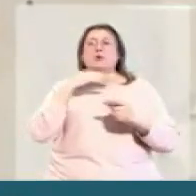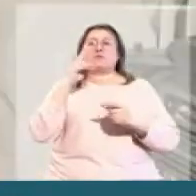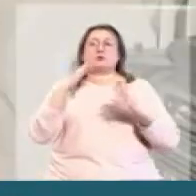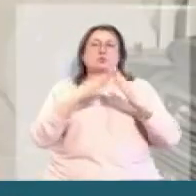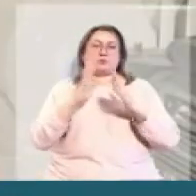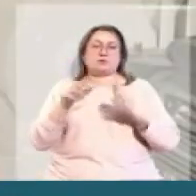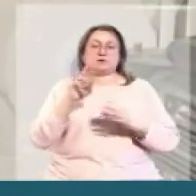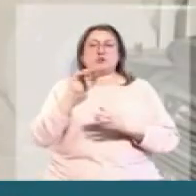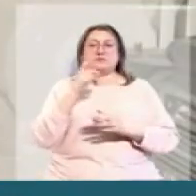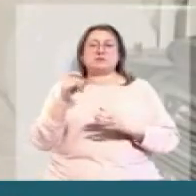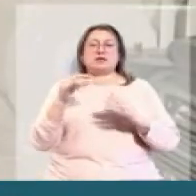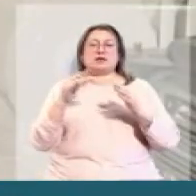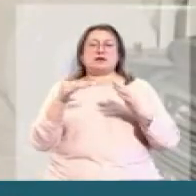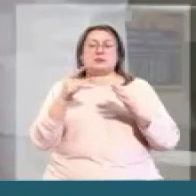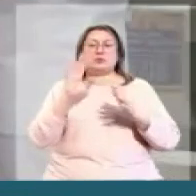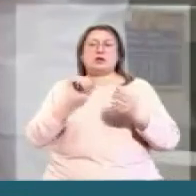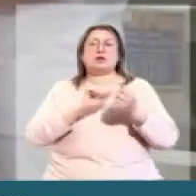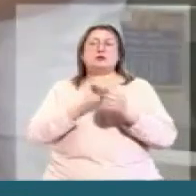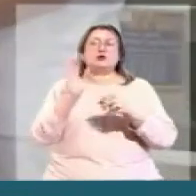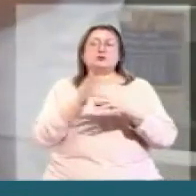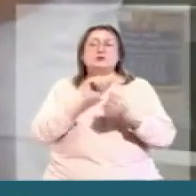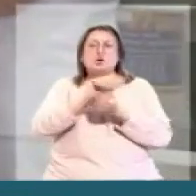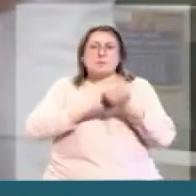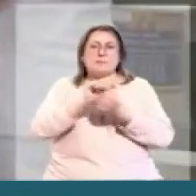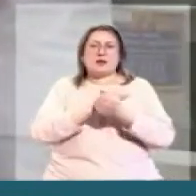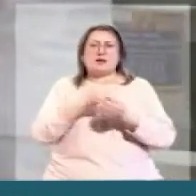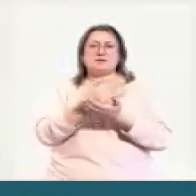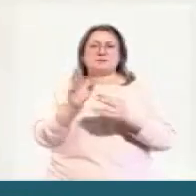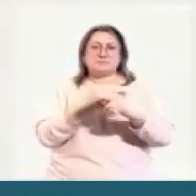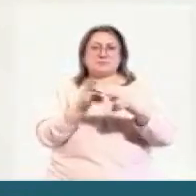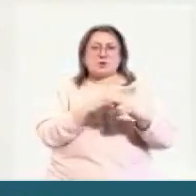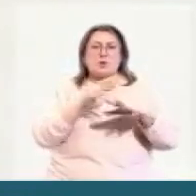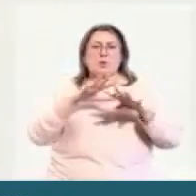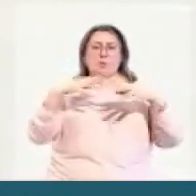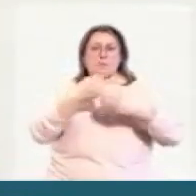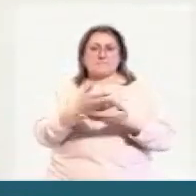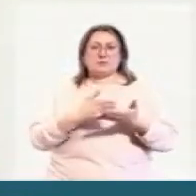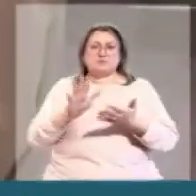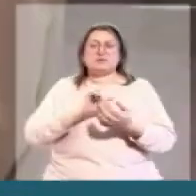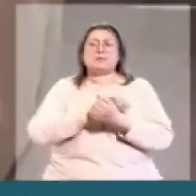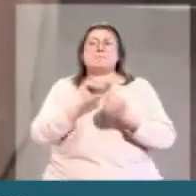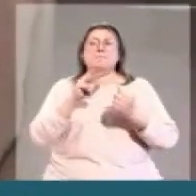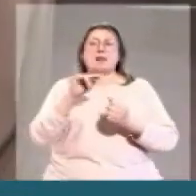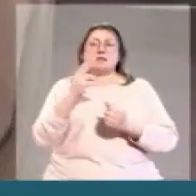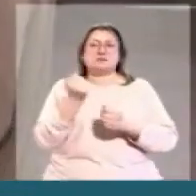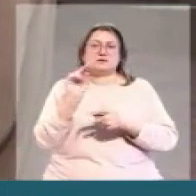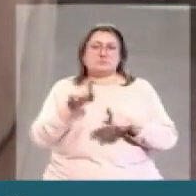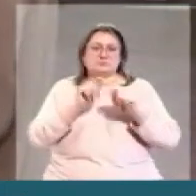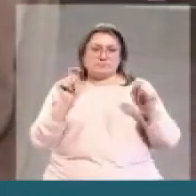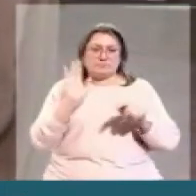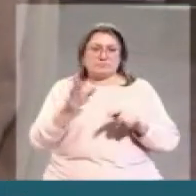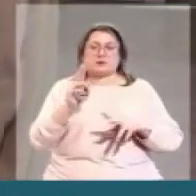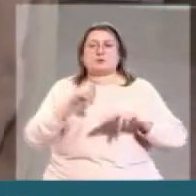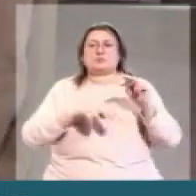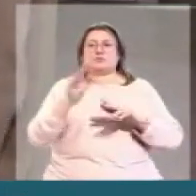В Денисовском районе построят дробильно-сортировочный комплекс. Также возобновят работу мельничного комплекса. Планируется